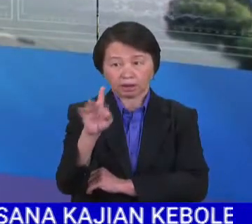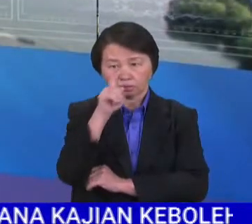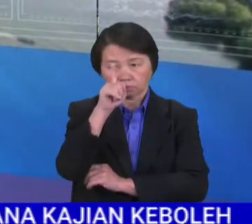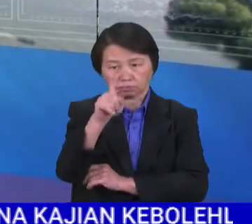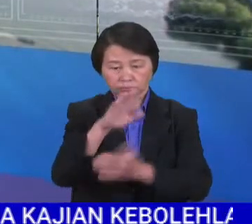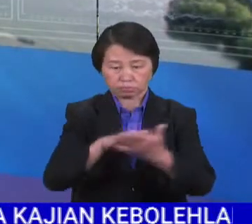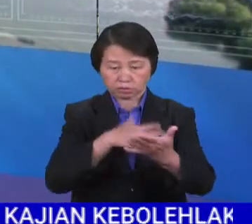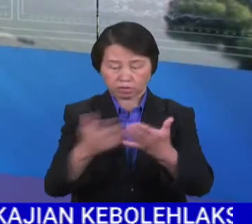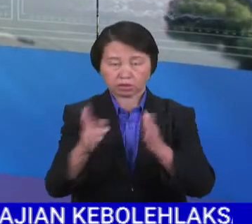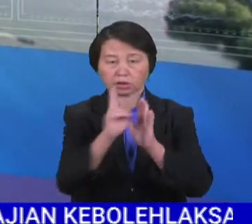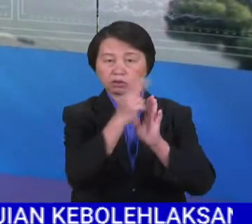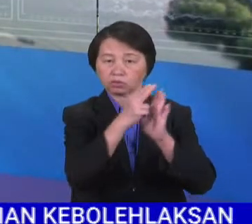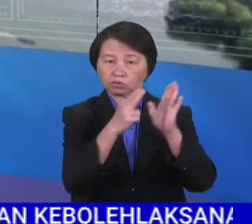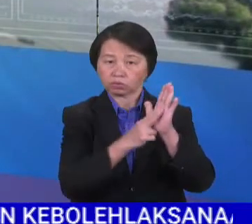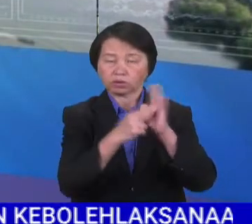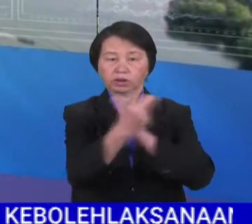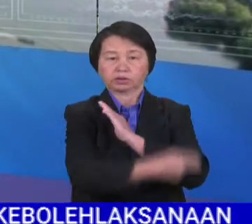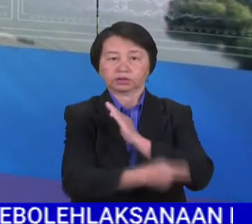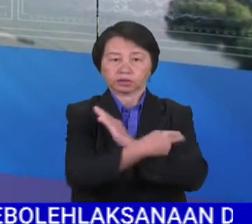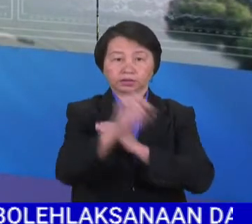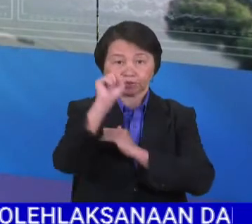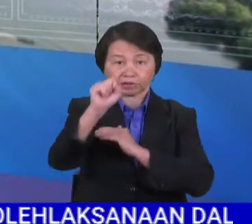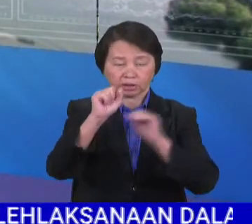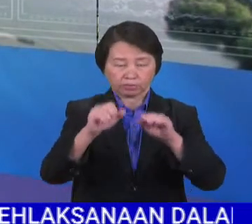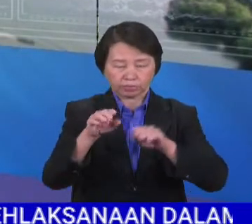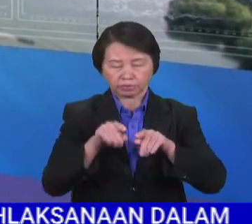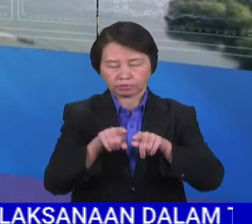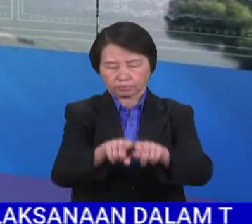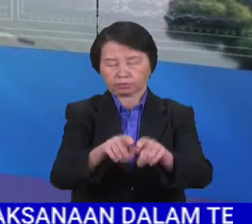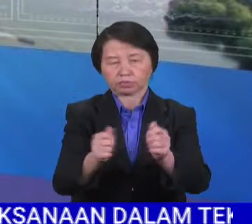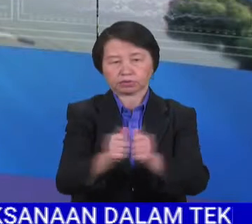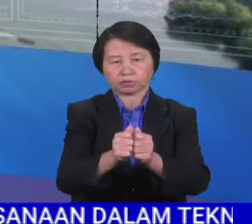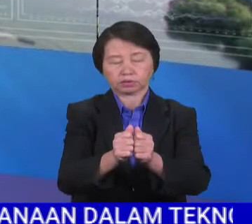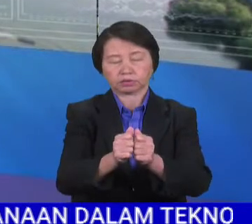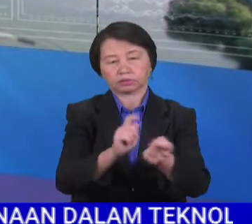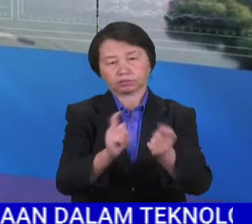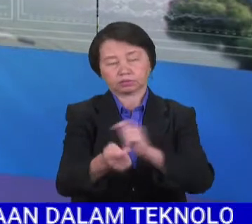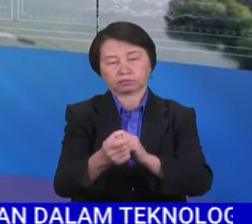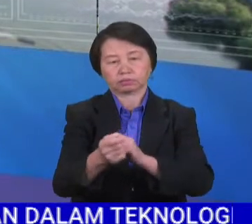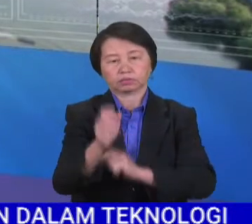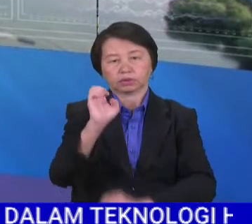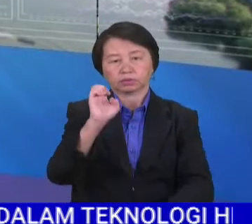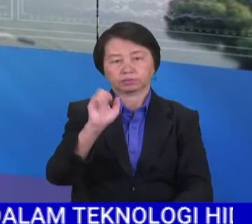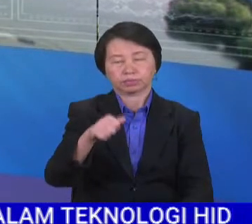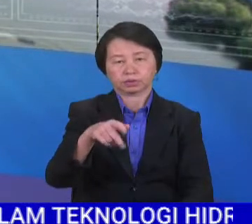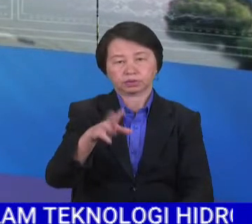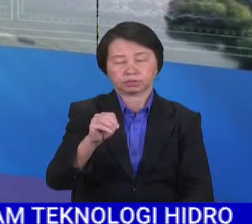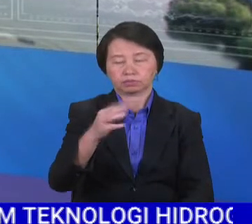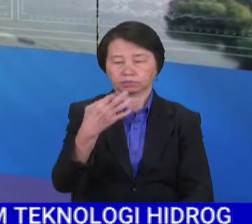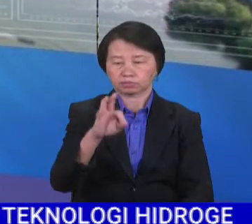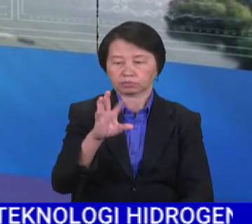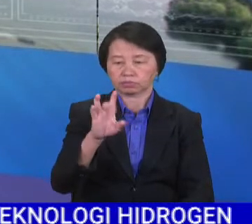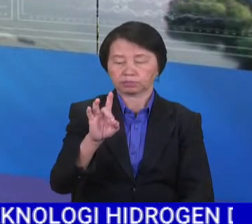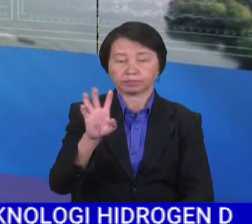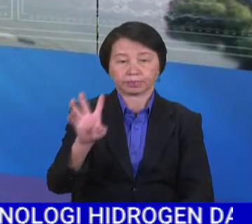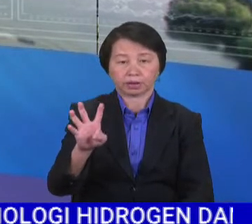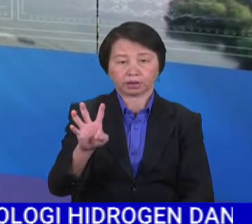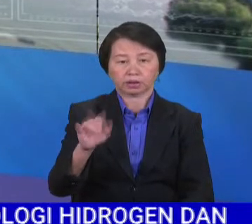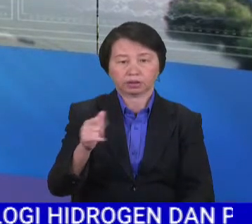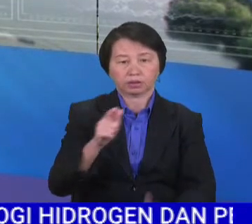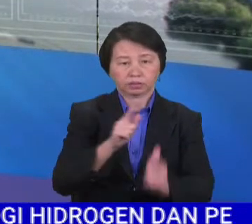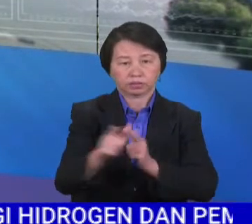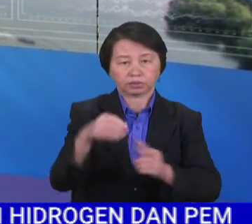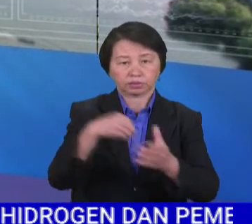kerangka perundangan perhutanan degree dapat bergerak seiring dengan pidana anak tabel hutan negara ep19 84 yang